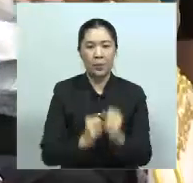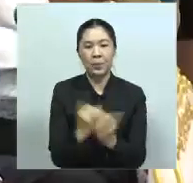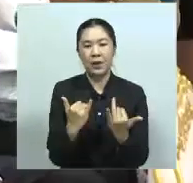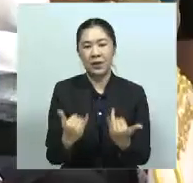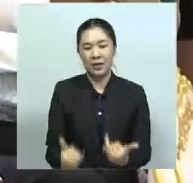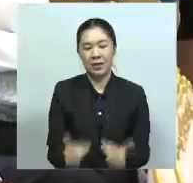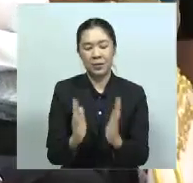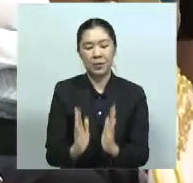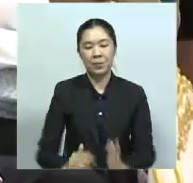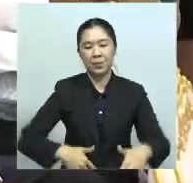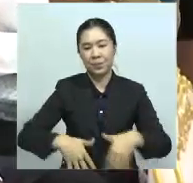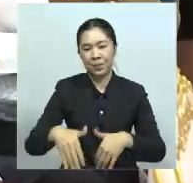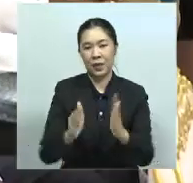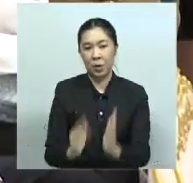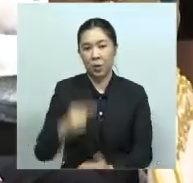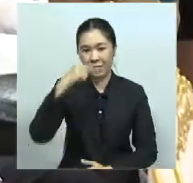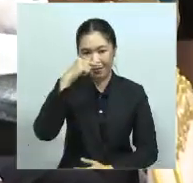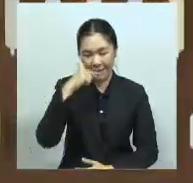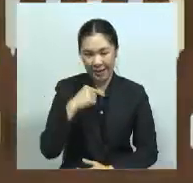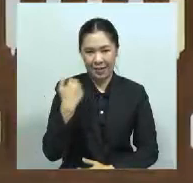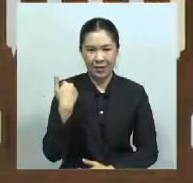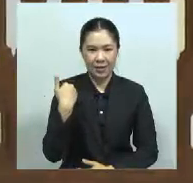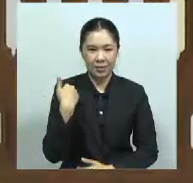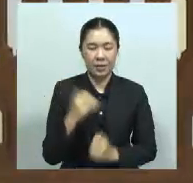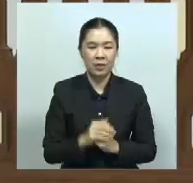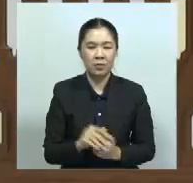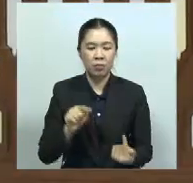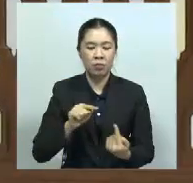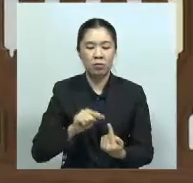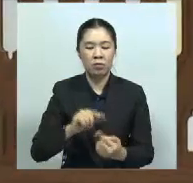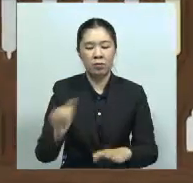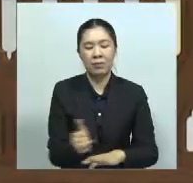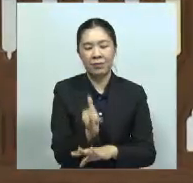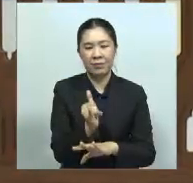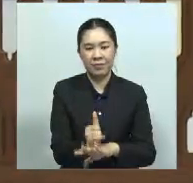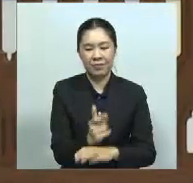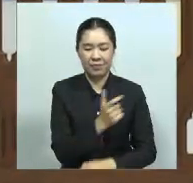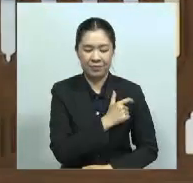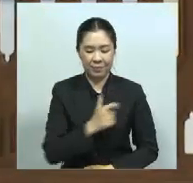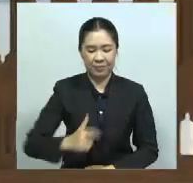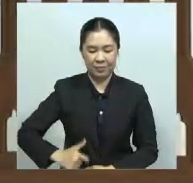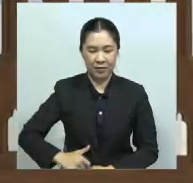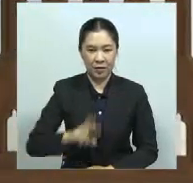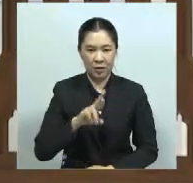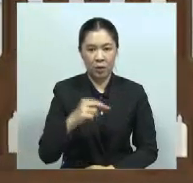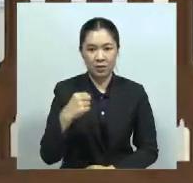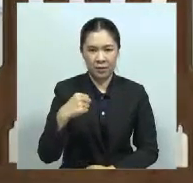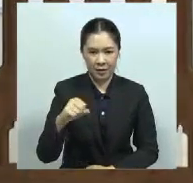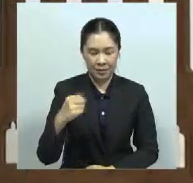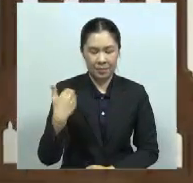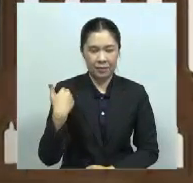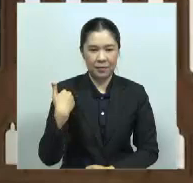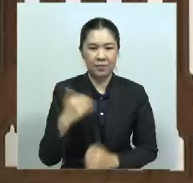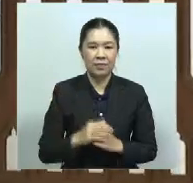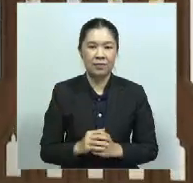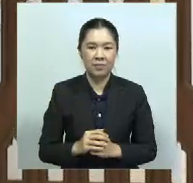ของประชาชนชาวไทยทุกคนมีพระราชพิธีบรมราชาภิเษกพระบาทสมเด็จพระเจ้าอยู่หัวและการสถาปน